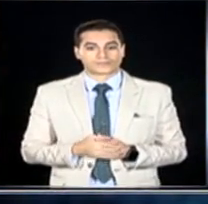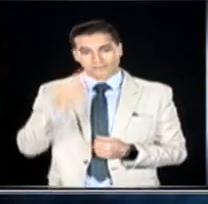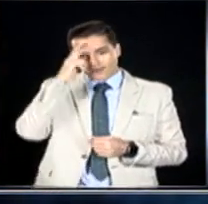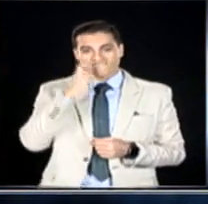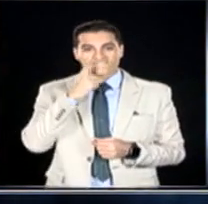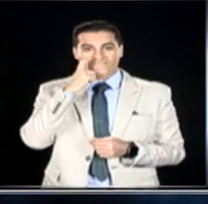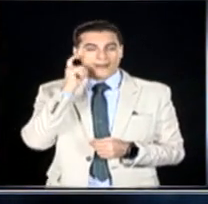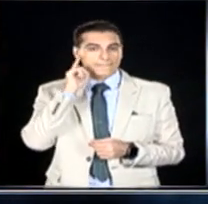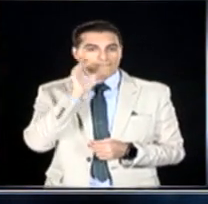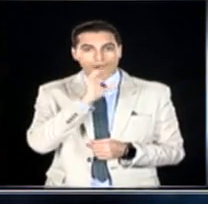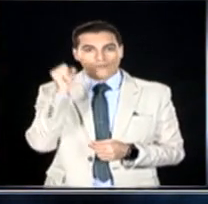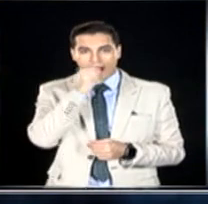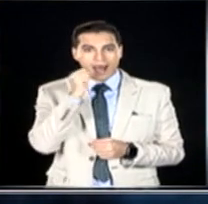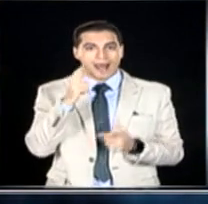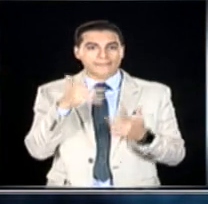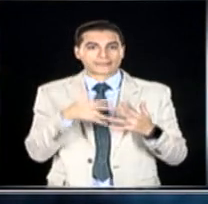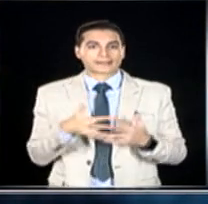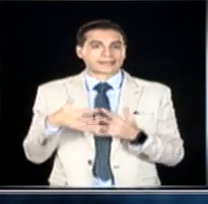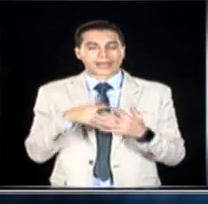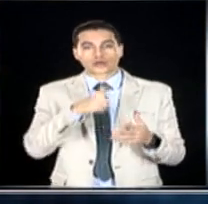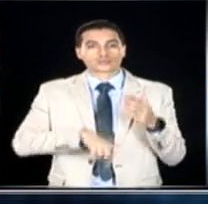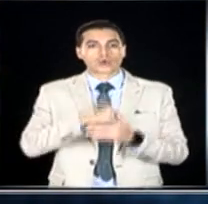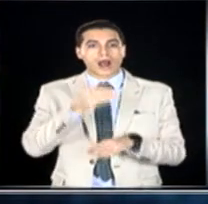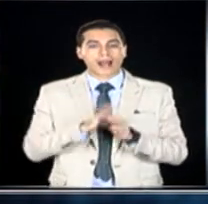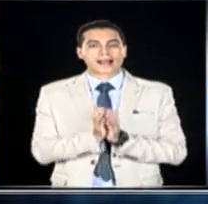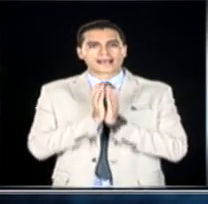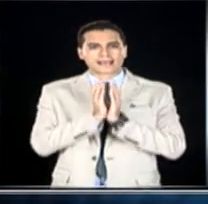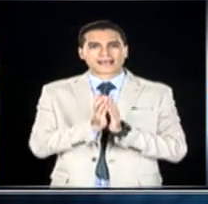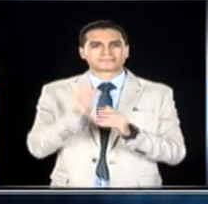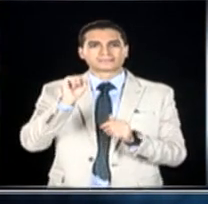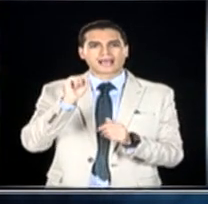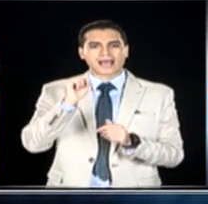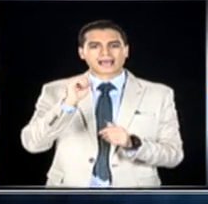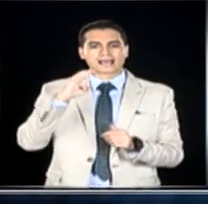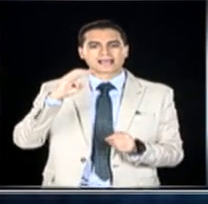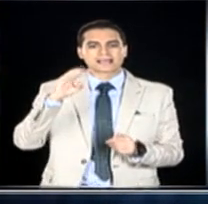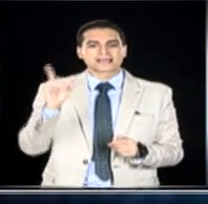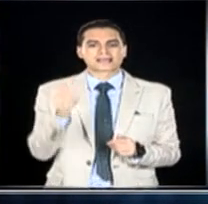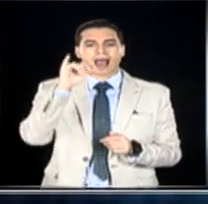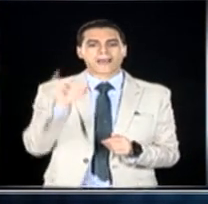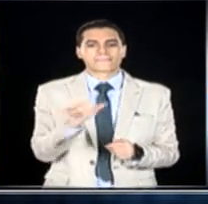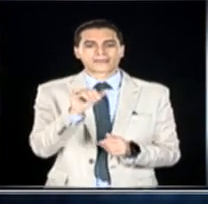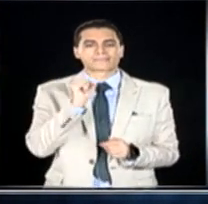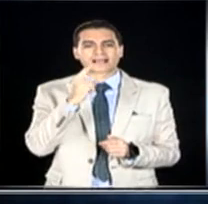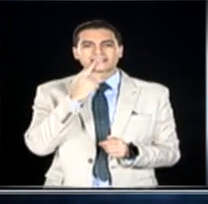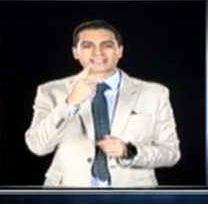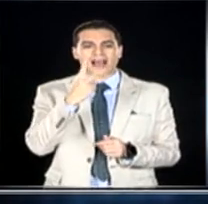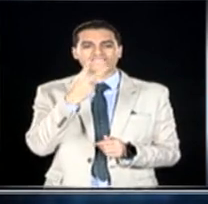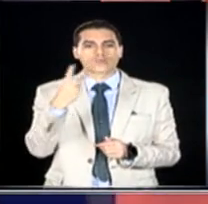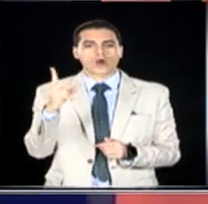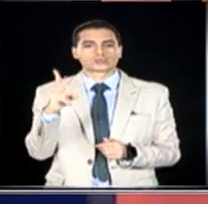من هي الفنانة الأمريكية الأكثر فوزاً بجائزة جرامي لألبوم العام حتى سنة